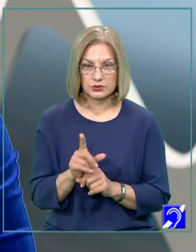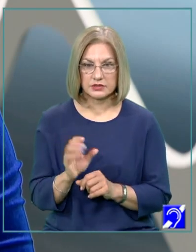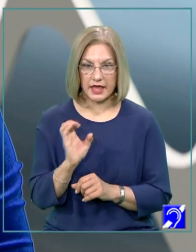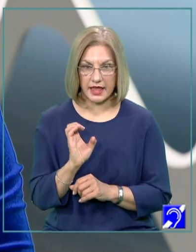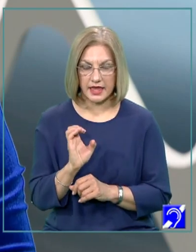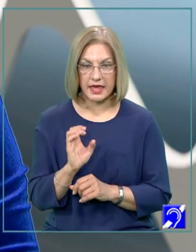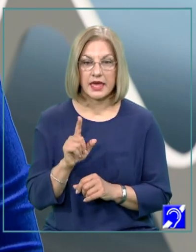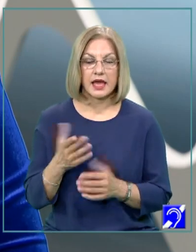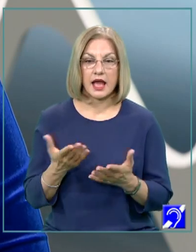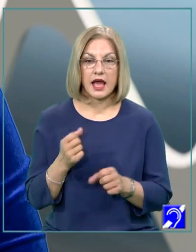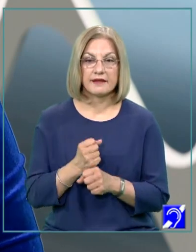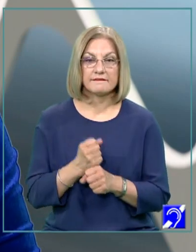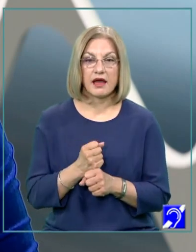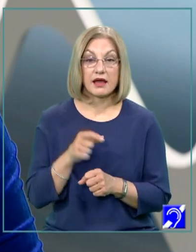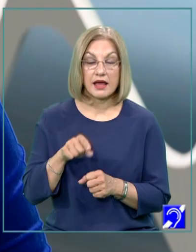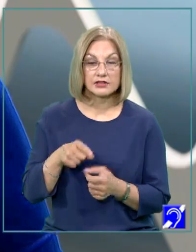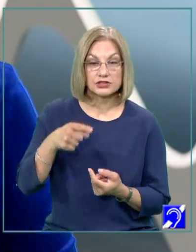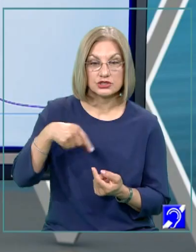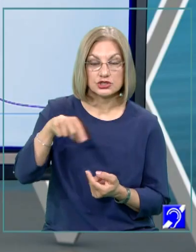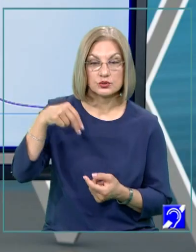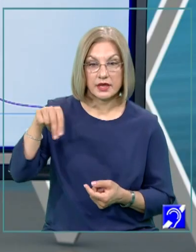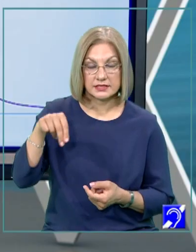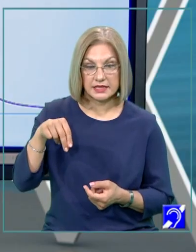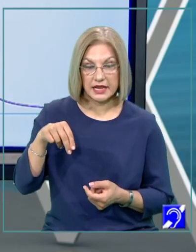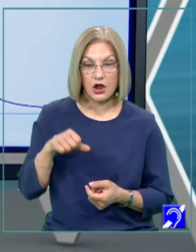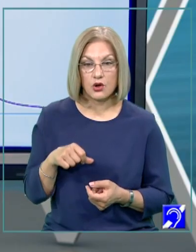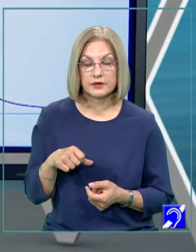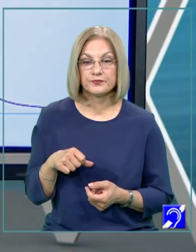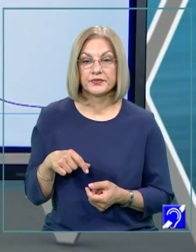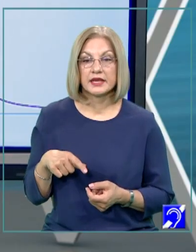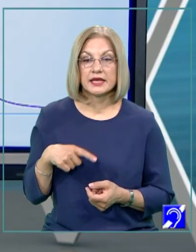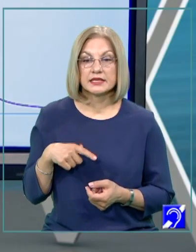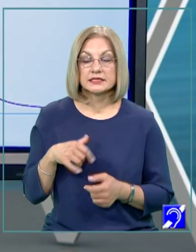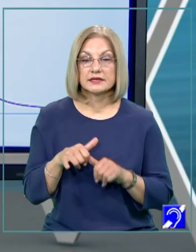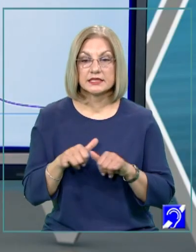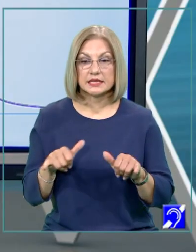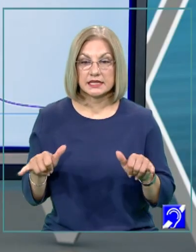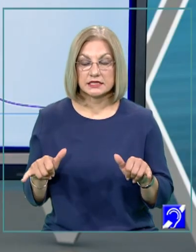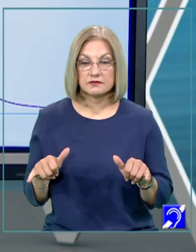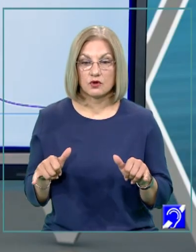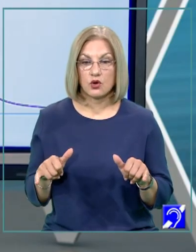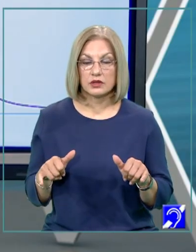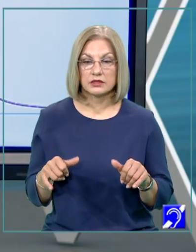care fac ca în circuitul exterior să se dezvolte